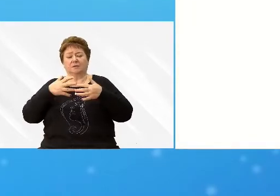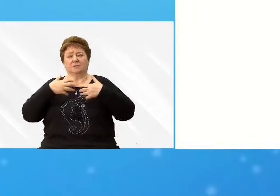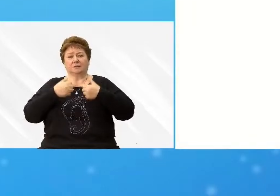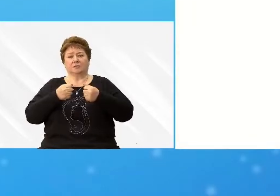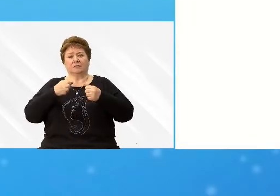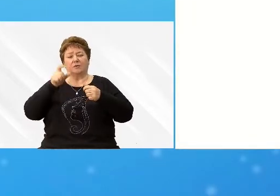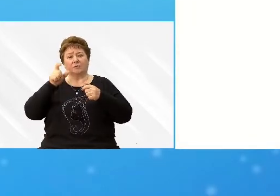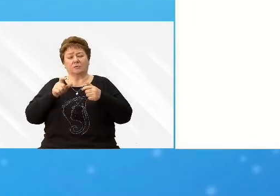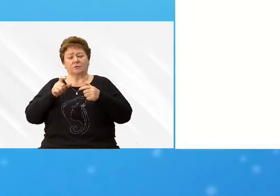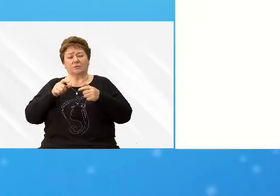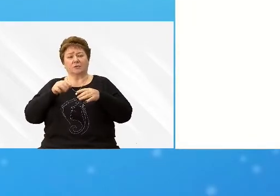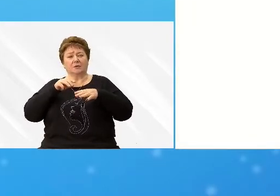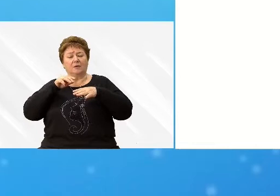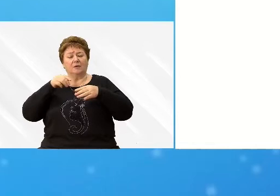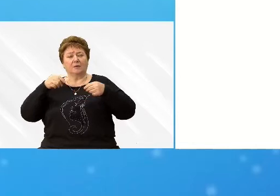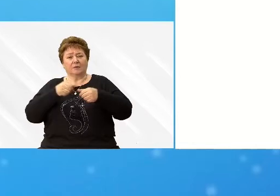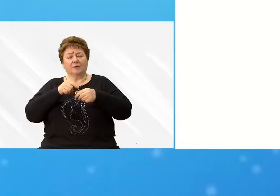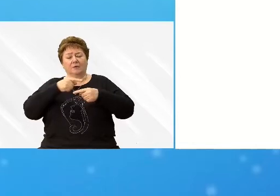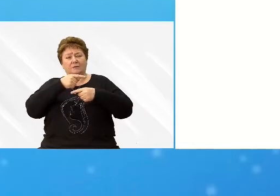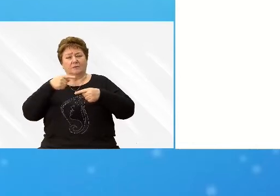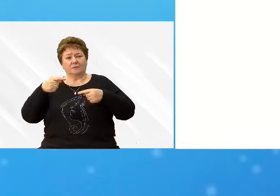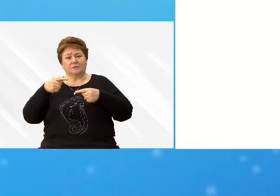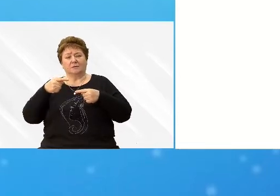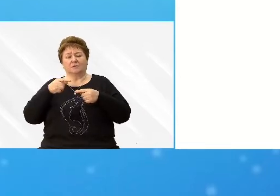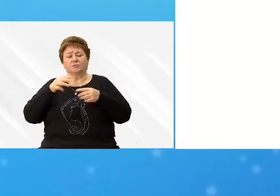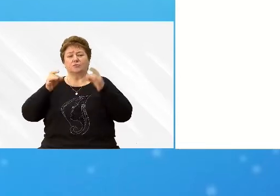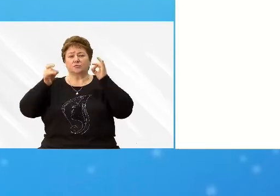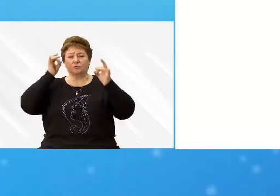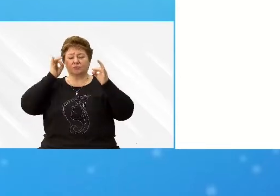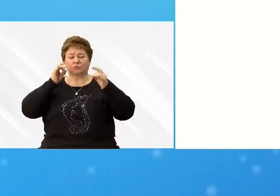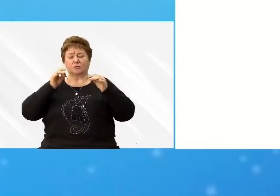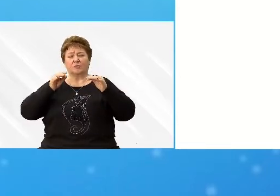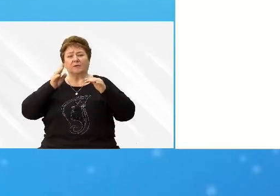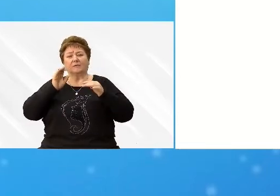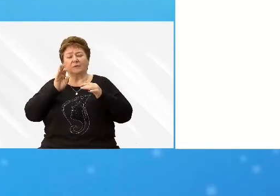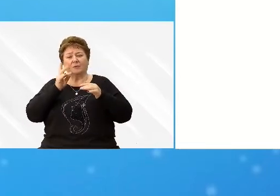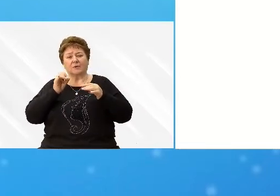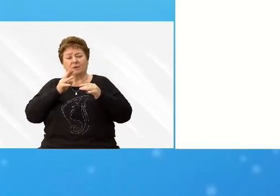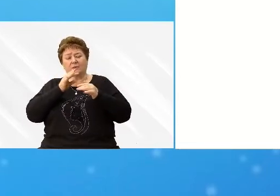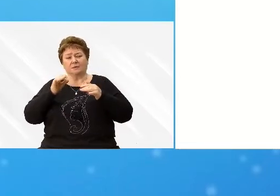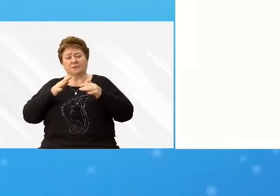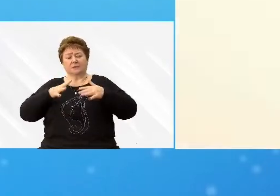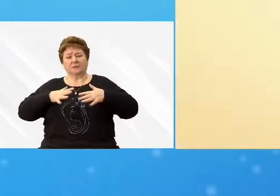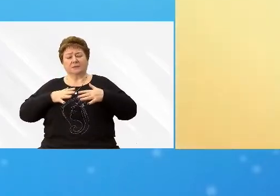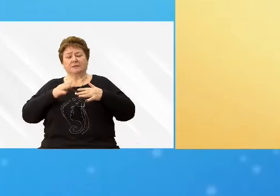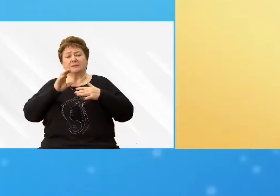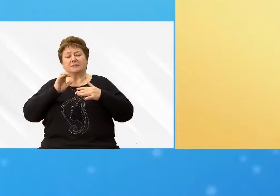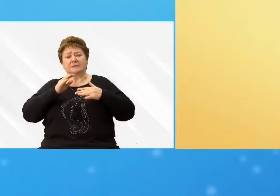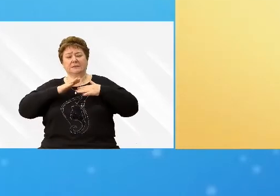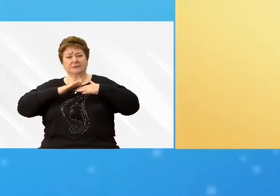оказан отрицательное влияние шум вибрации стресс и